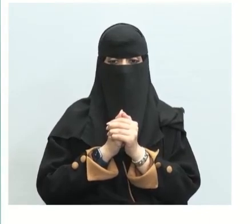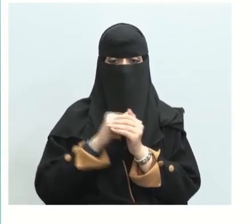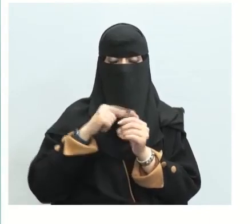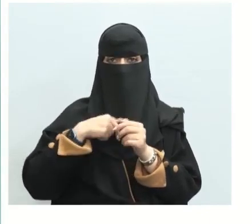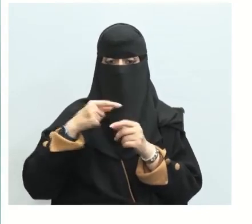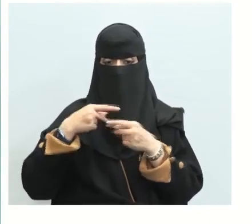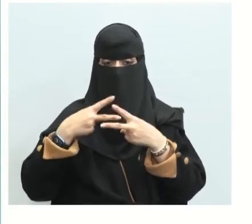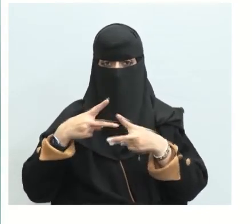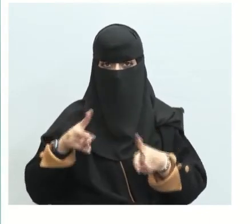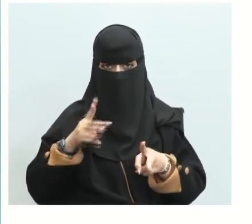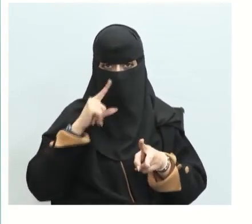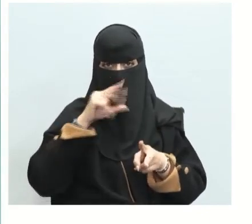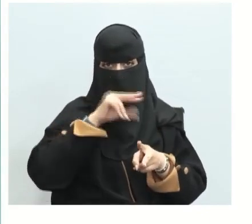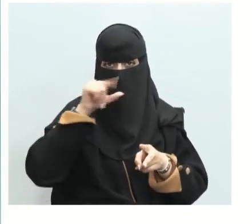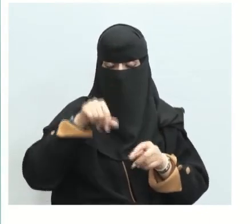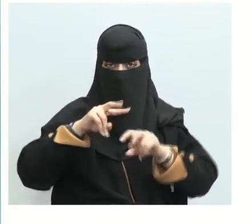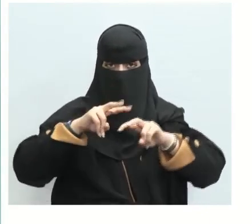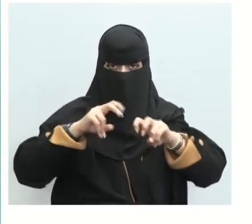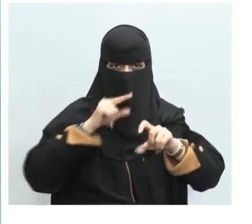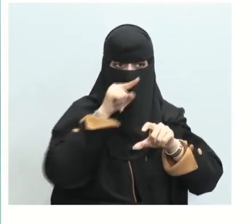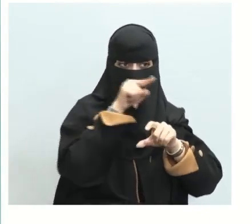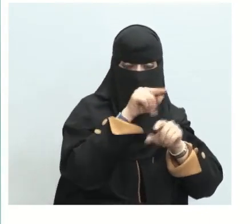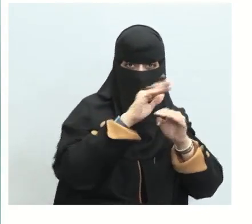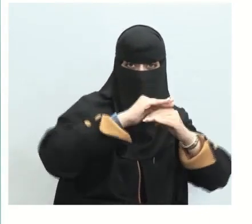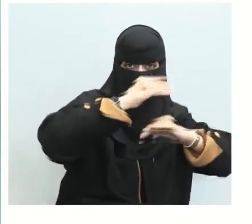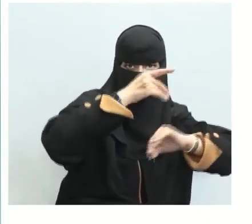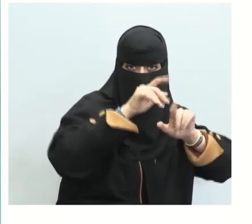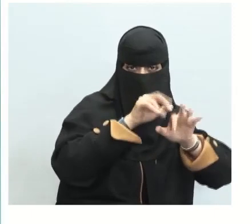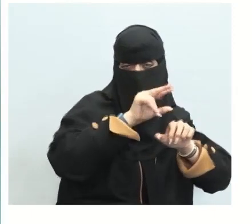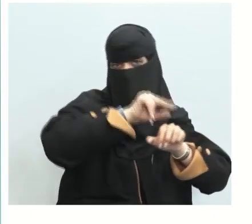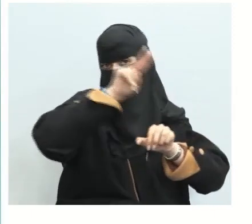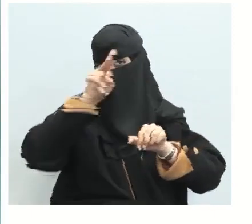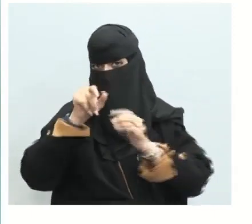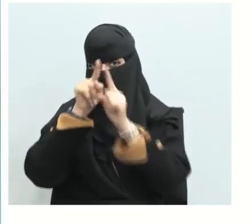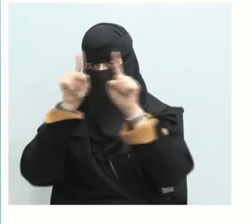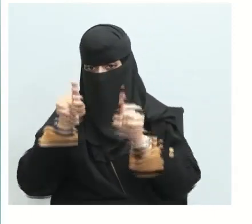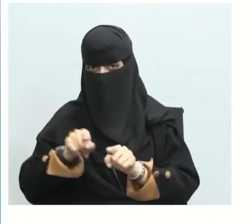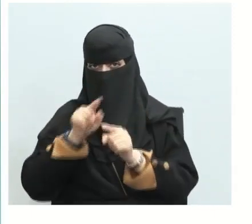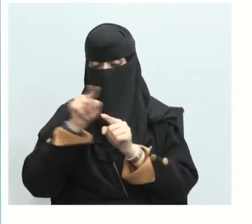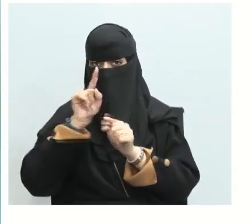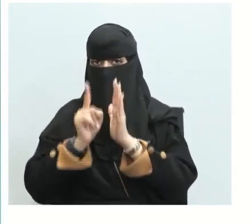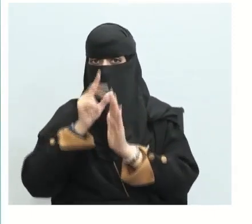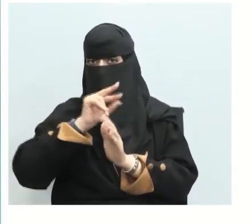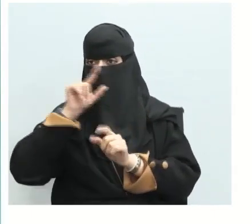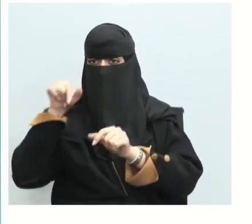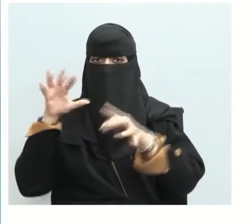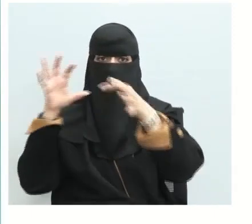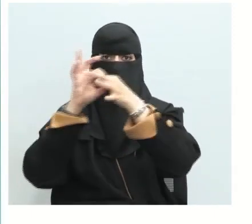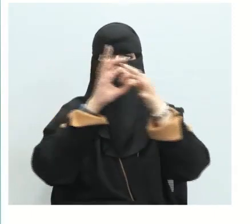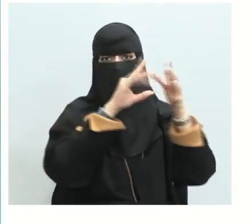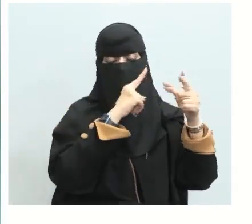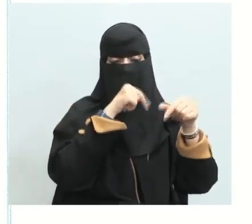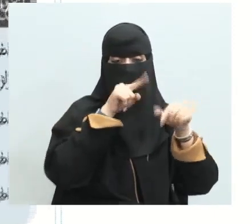إذن يتم فتح أداة المحاكاة في مايكروسوفت إيدج. أولا من الزاوية العلوية نقوم بالضغط على المزيد